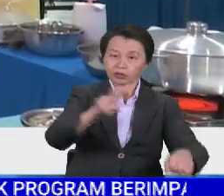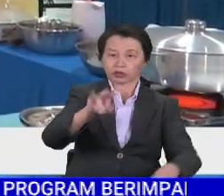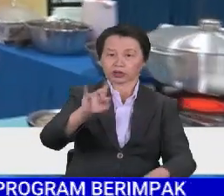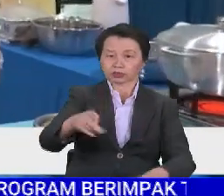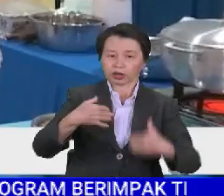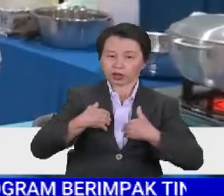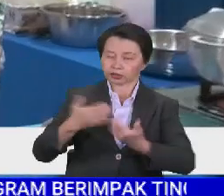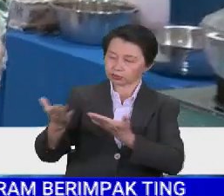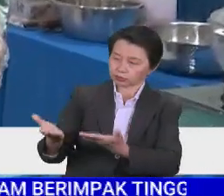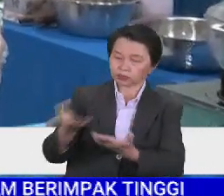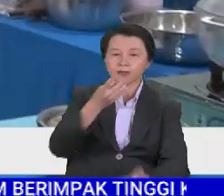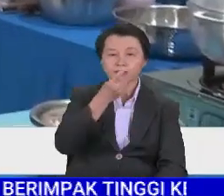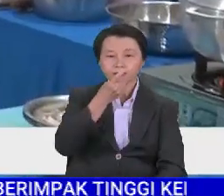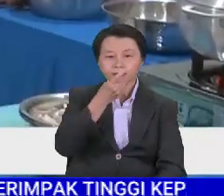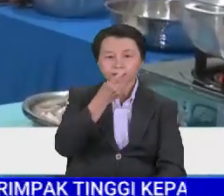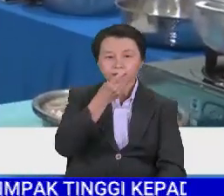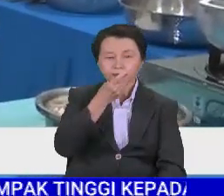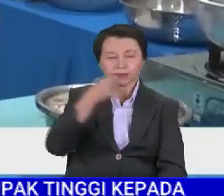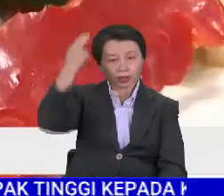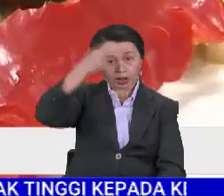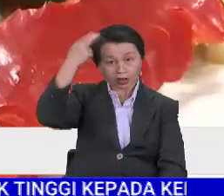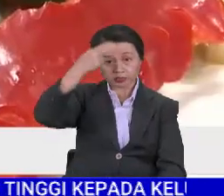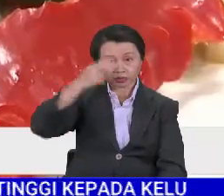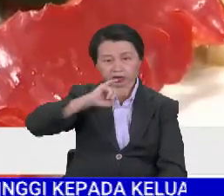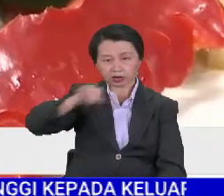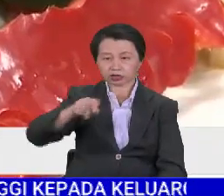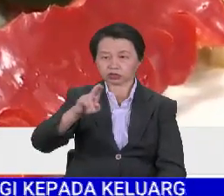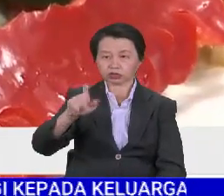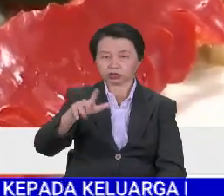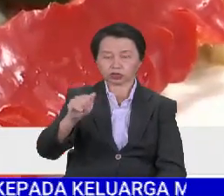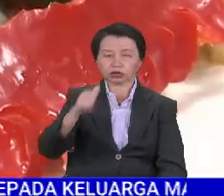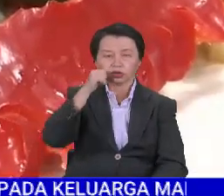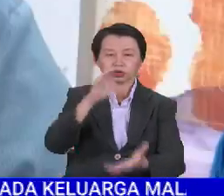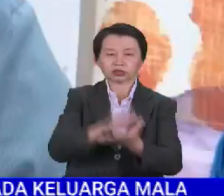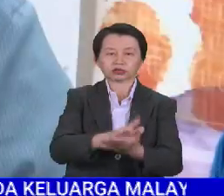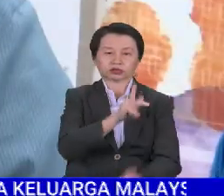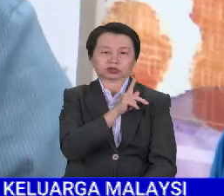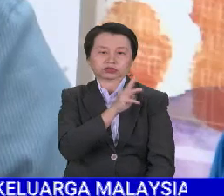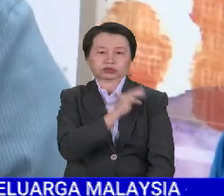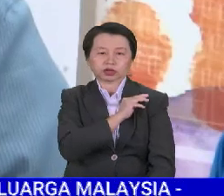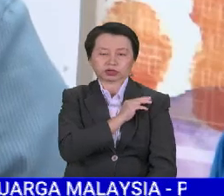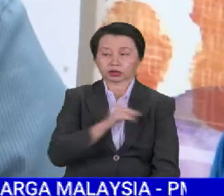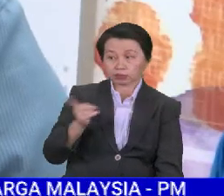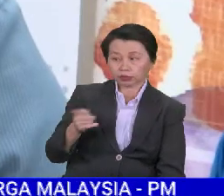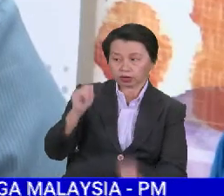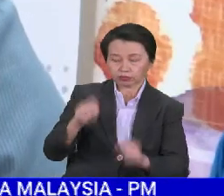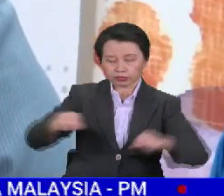amat berbahagia rating Sri Panglima Haja Julia salam yaitu istri kepada ketua menteri beliau